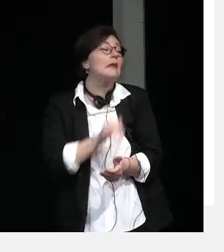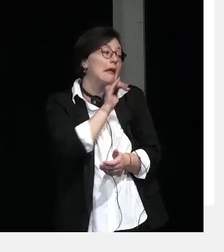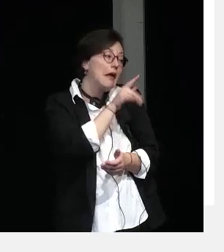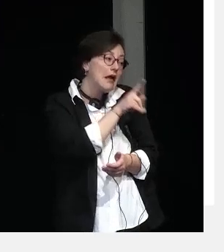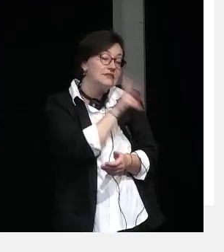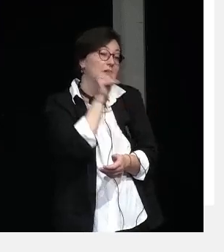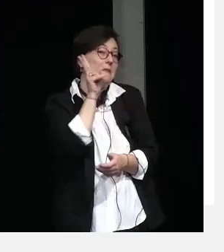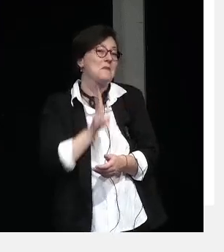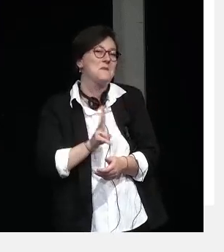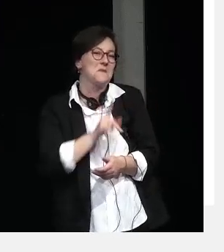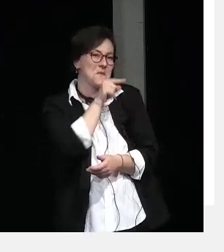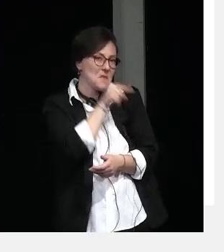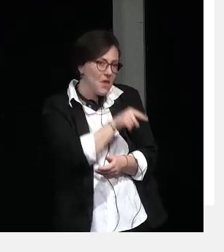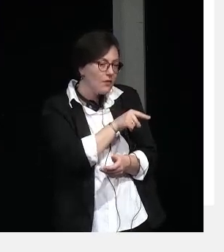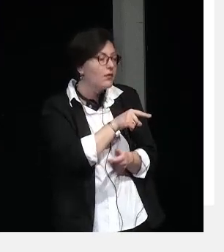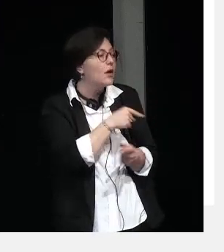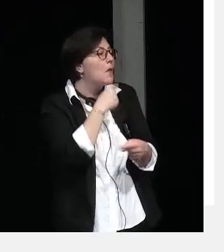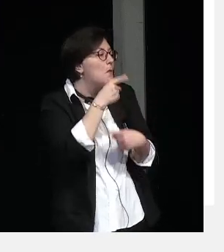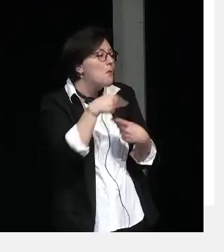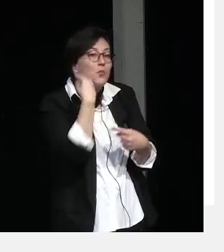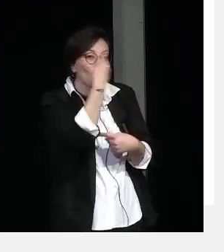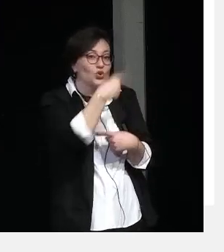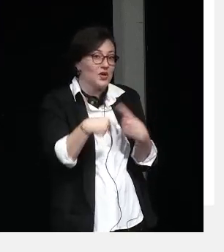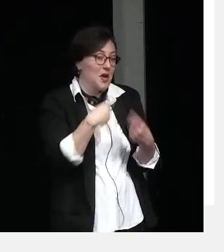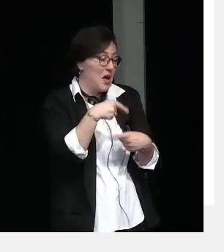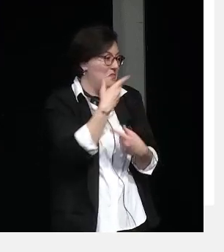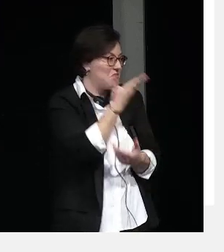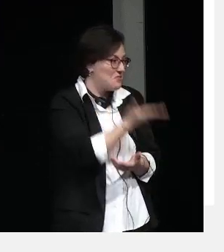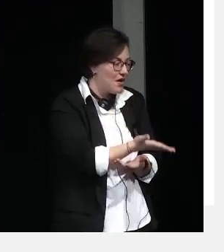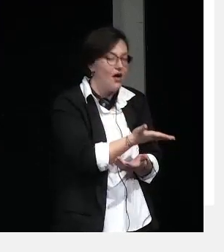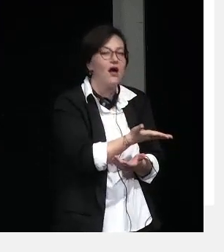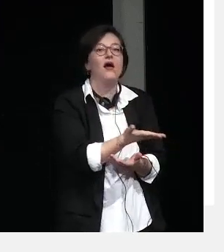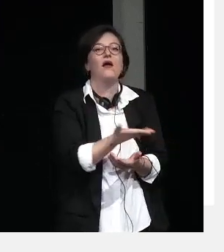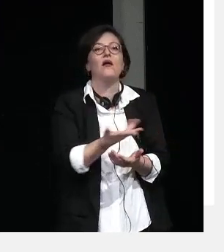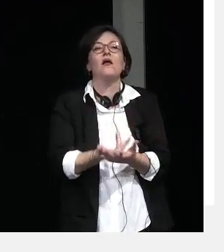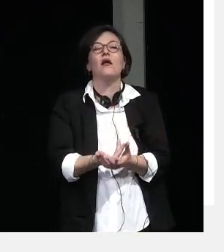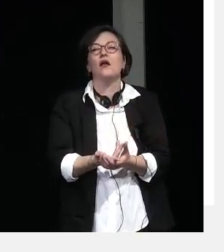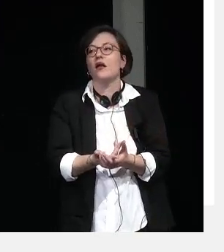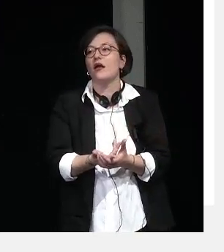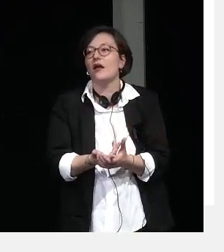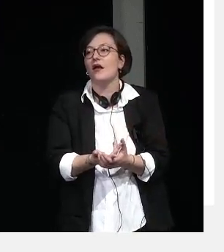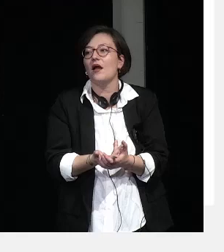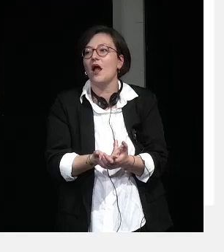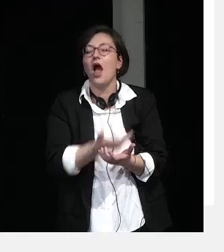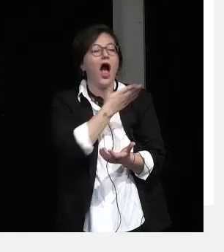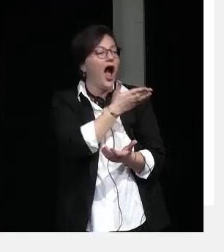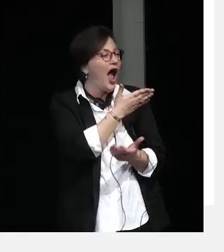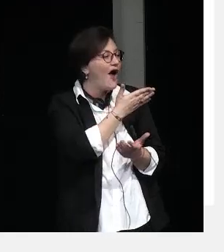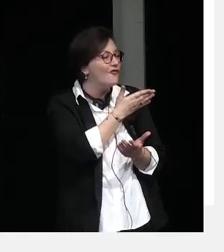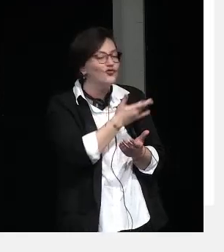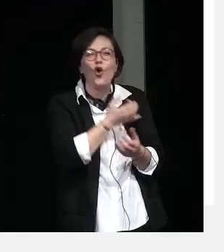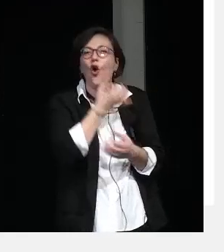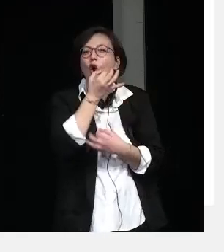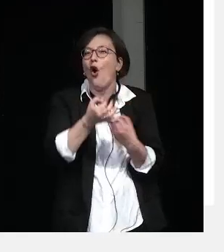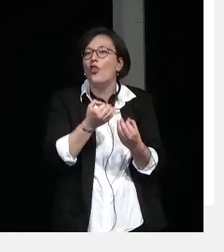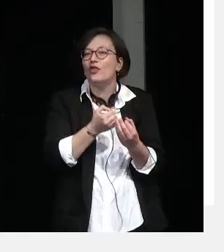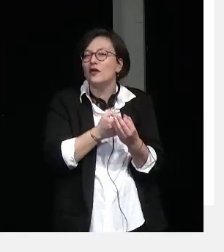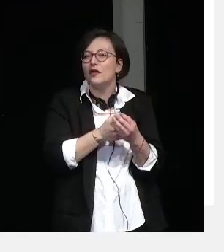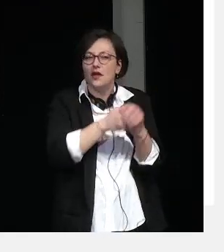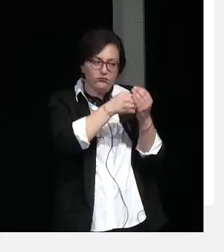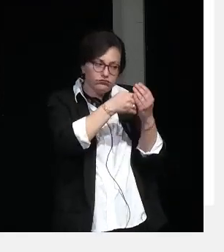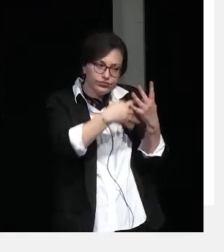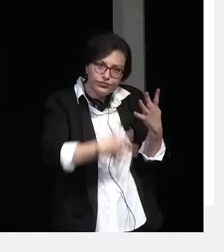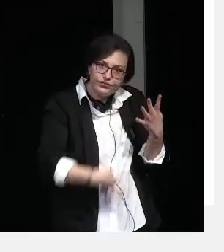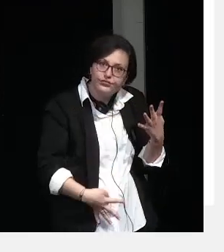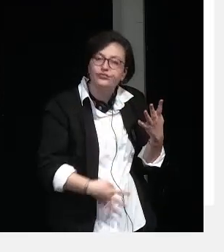και ενσωμάτωση αυτού που νιώθετε στο μουσείο, να το κάνετε ένα set of guidelines, μια σειρά από οδηγίες καταρχάς